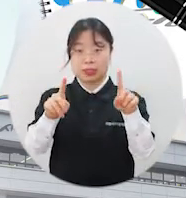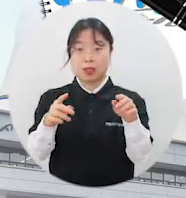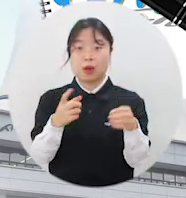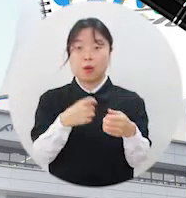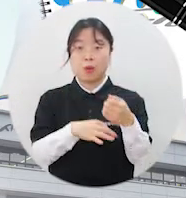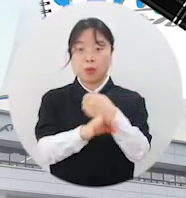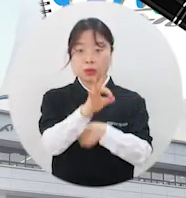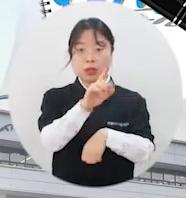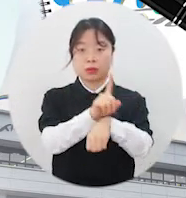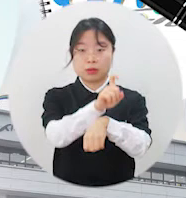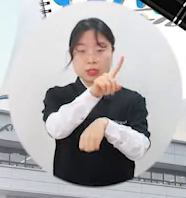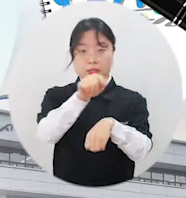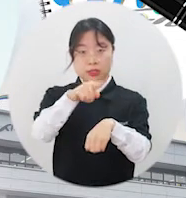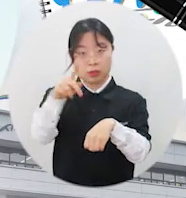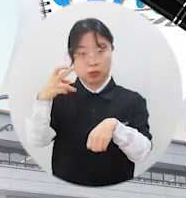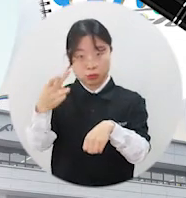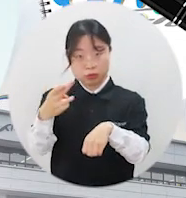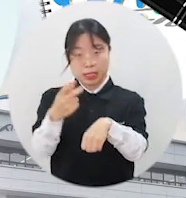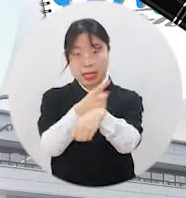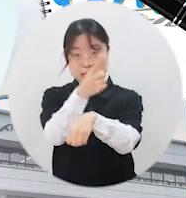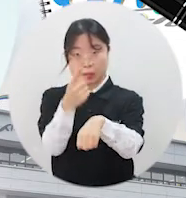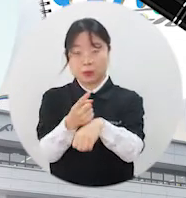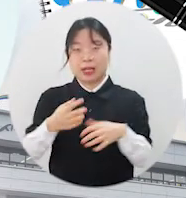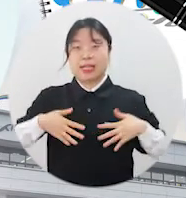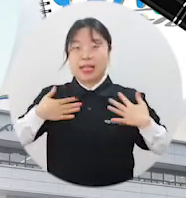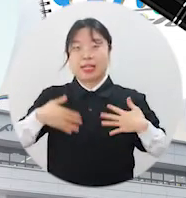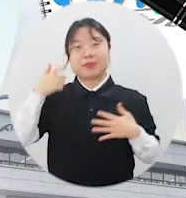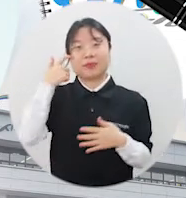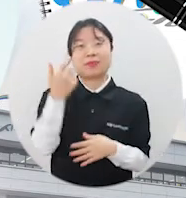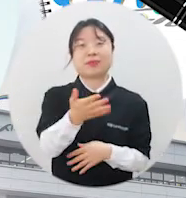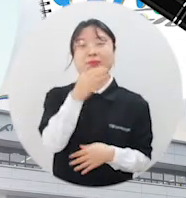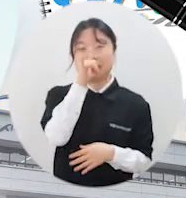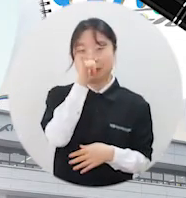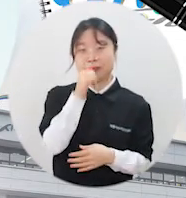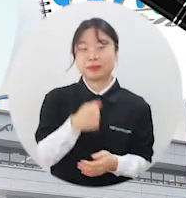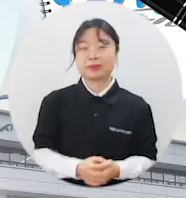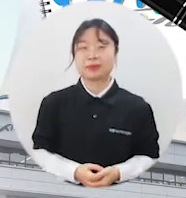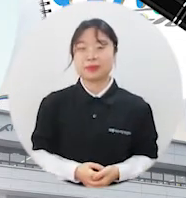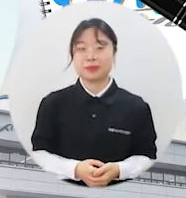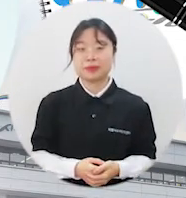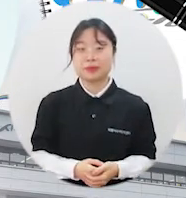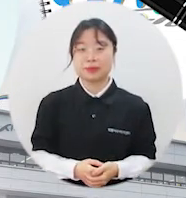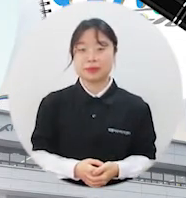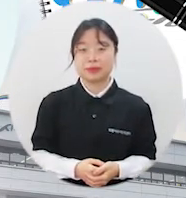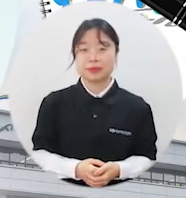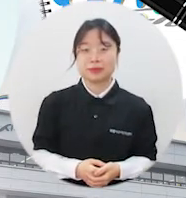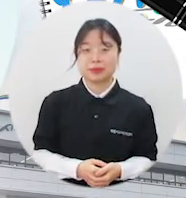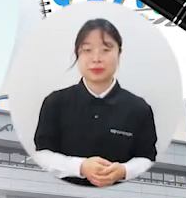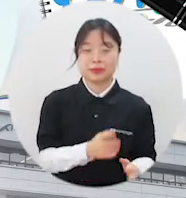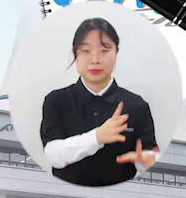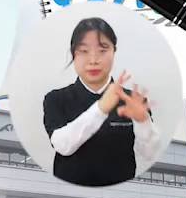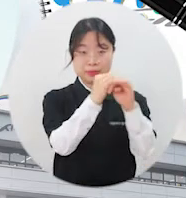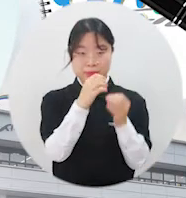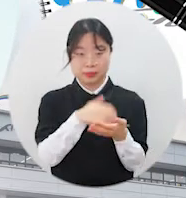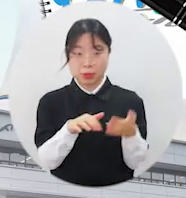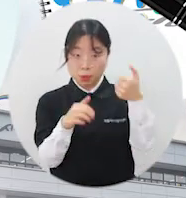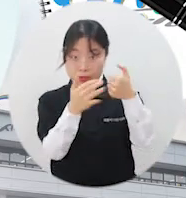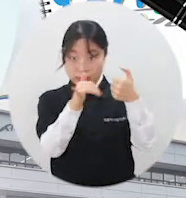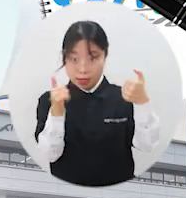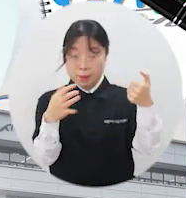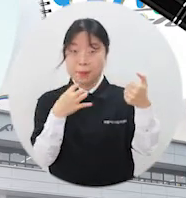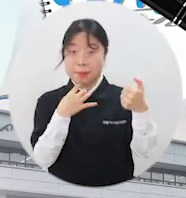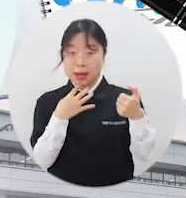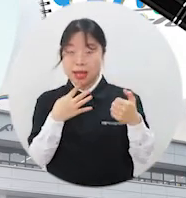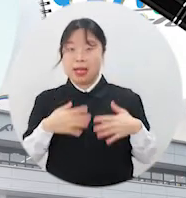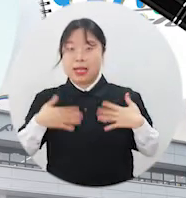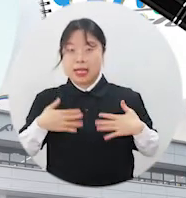11시부터 12시까지 진행되며 각 가정에서 참여하실 수 있습니다. 모집 인원은 선착순 50명으로